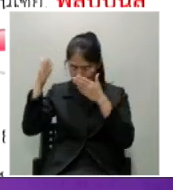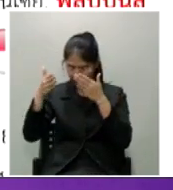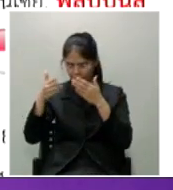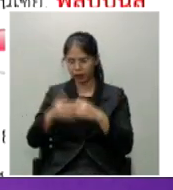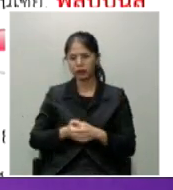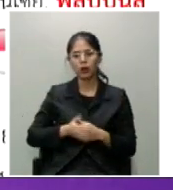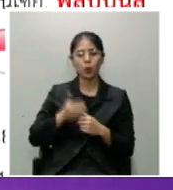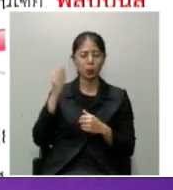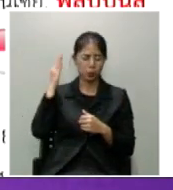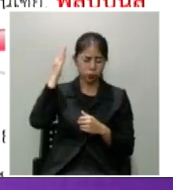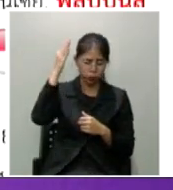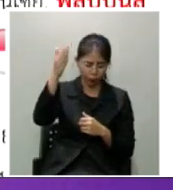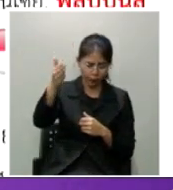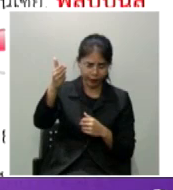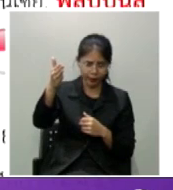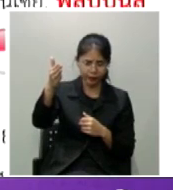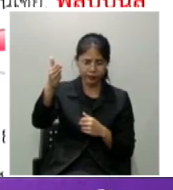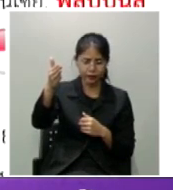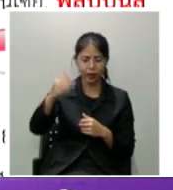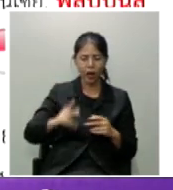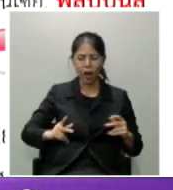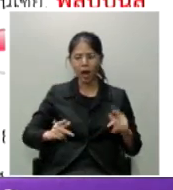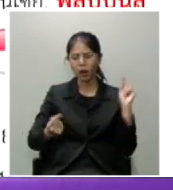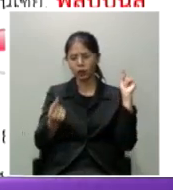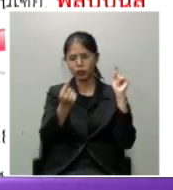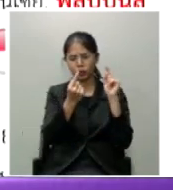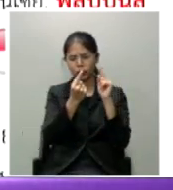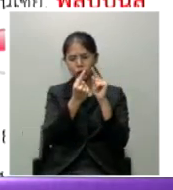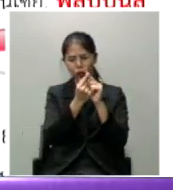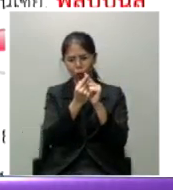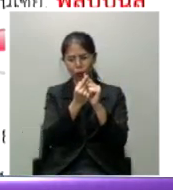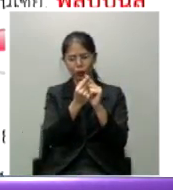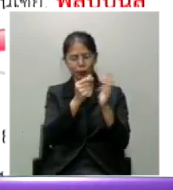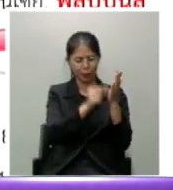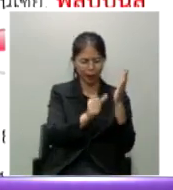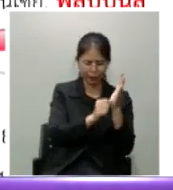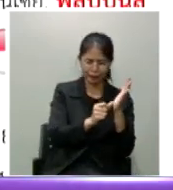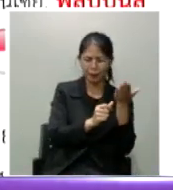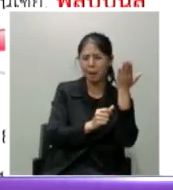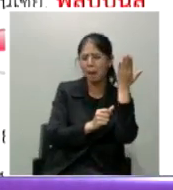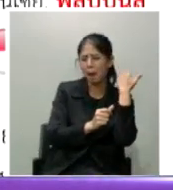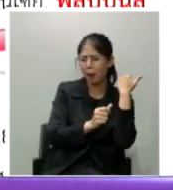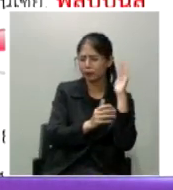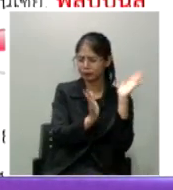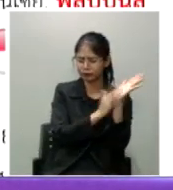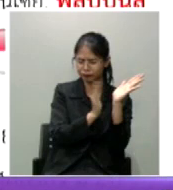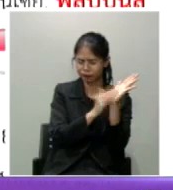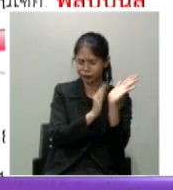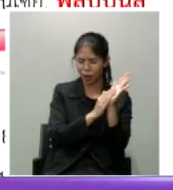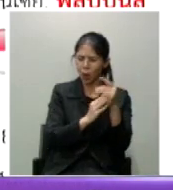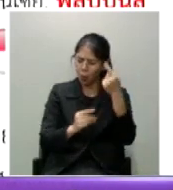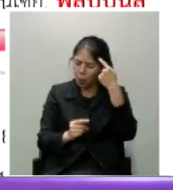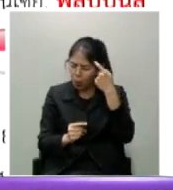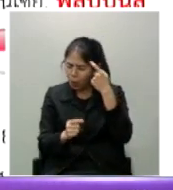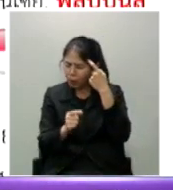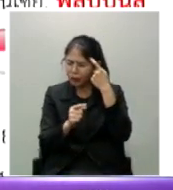ต่อมาท่านอธิบดีกรมศุลกากรในสมัยนั้นเก่งครับต้องชมเชย ท่านสืบทราบว่